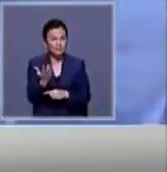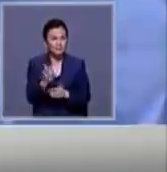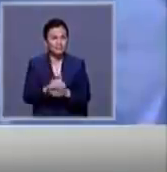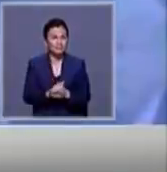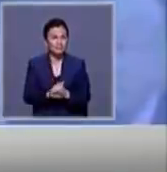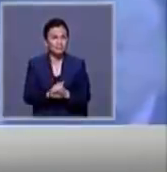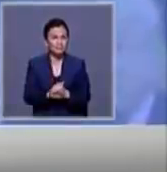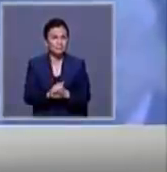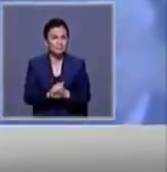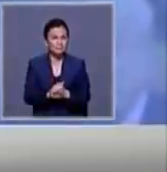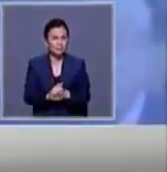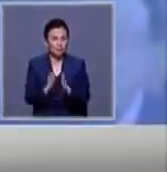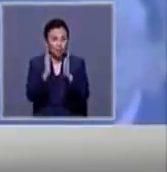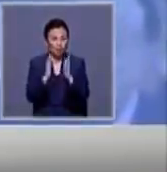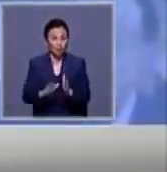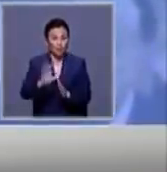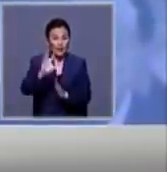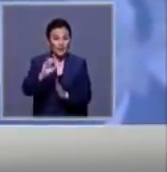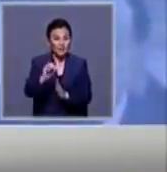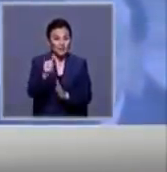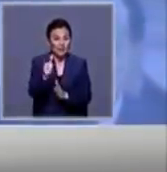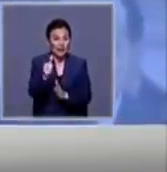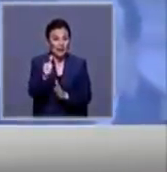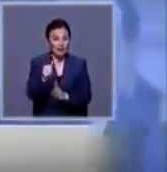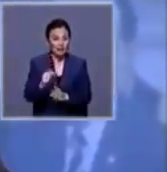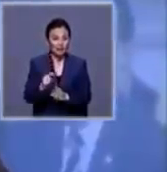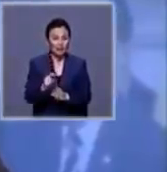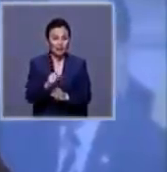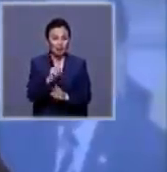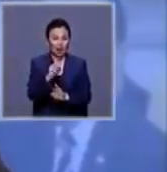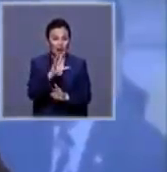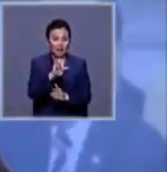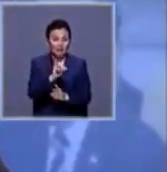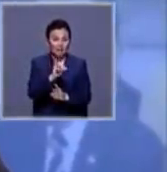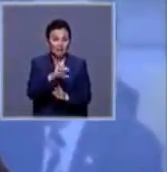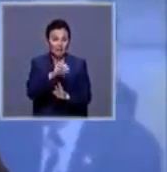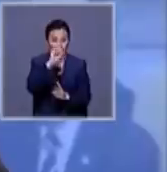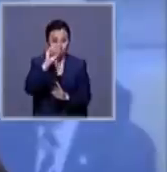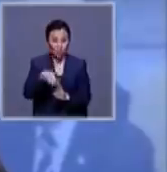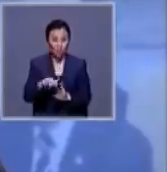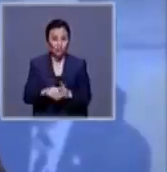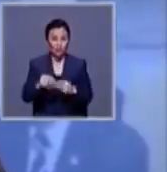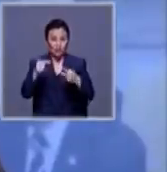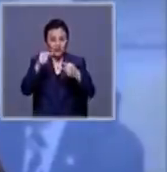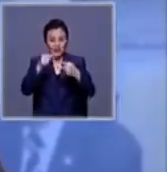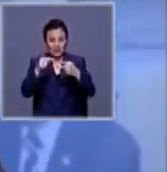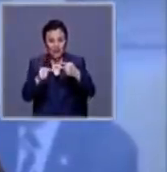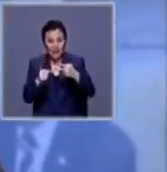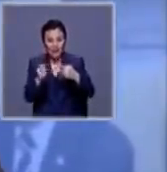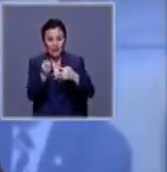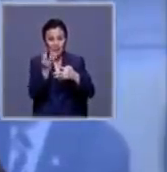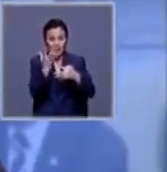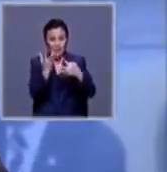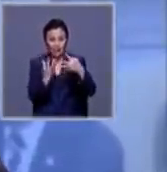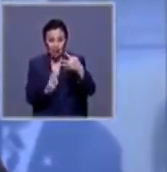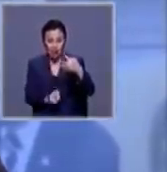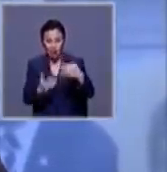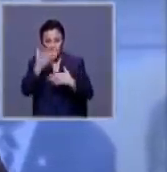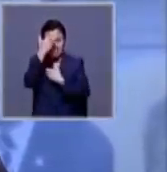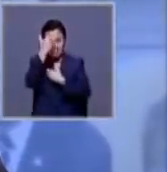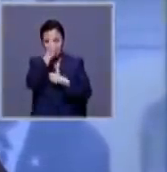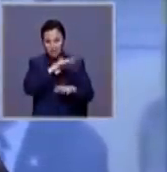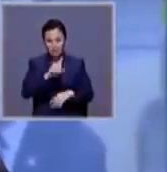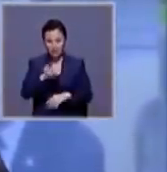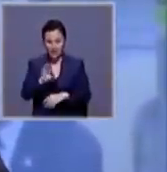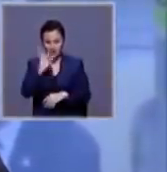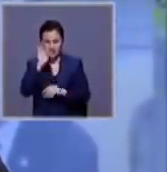เลือกยังไง 50คนได้อีก150คนตกแล้วถ้าเกิดว่าไม่เอาตามคะแนนแล้วจะเอาเกณฑ์ไหนอาจจะเอาวิธีแบบสอบเข้าป